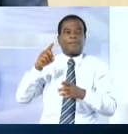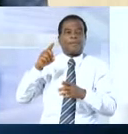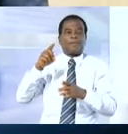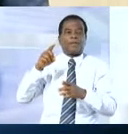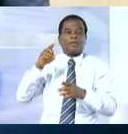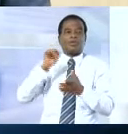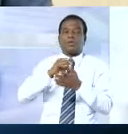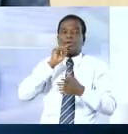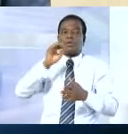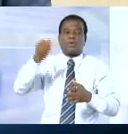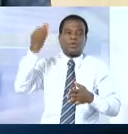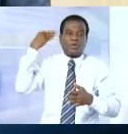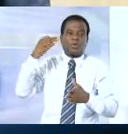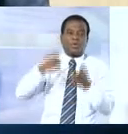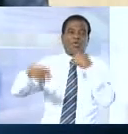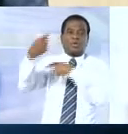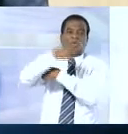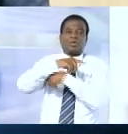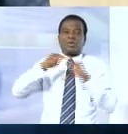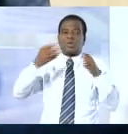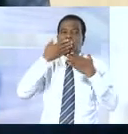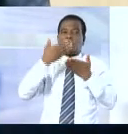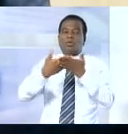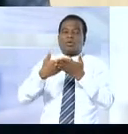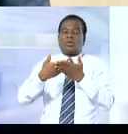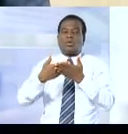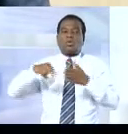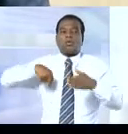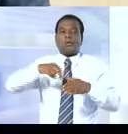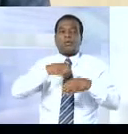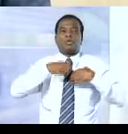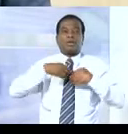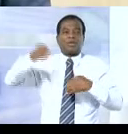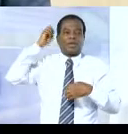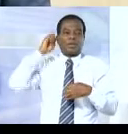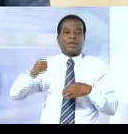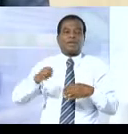Ce fut une journée très agréable. Nous